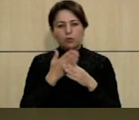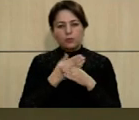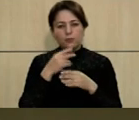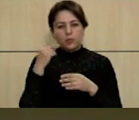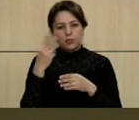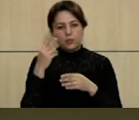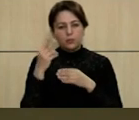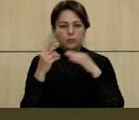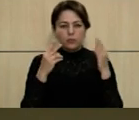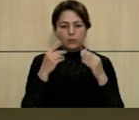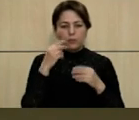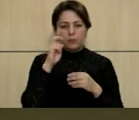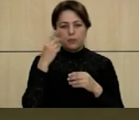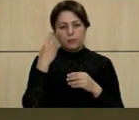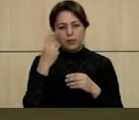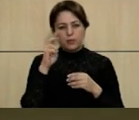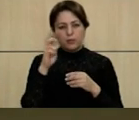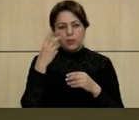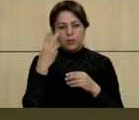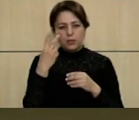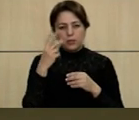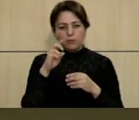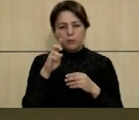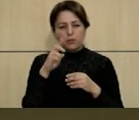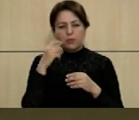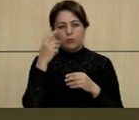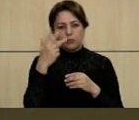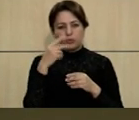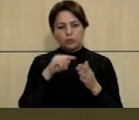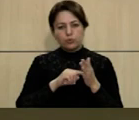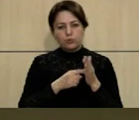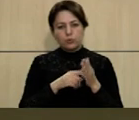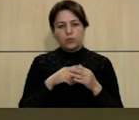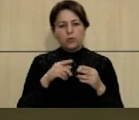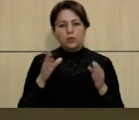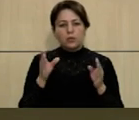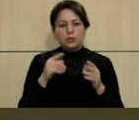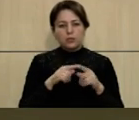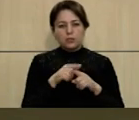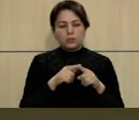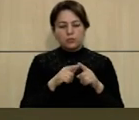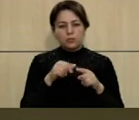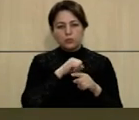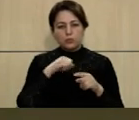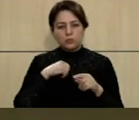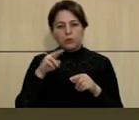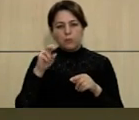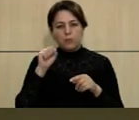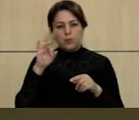tomoni B nurni B1, B2, B3 nuqtalarida kesishuvchi o'zaro paralel